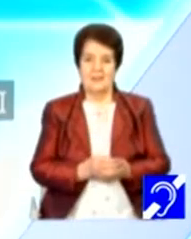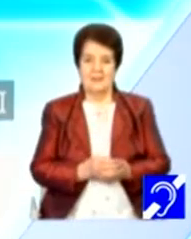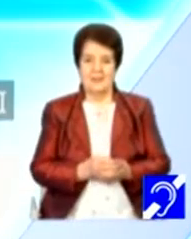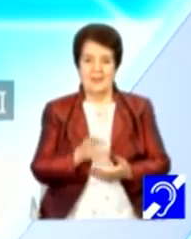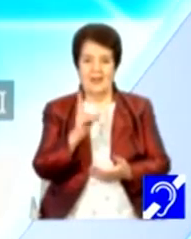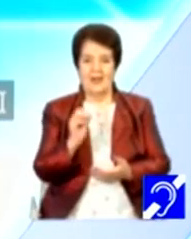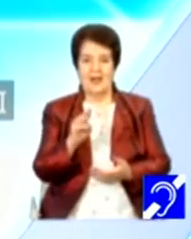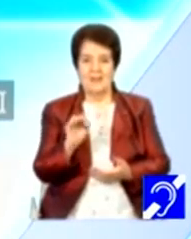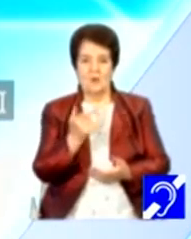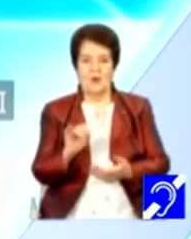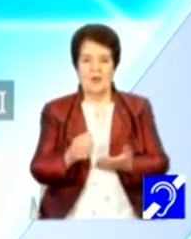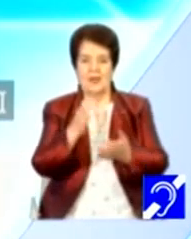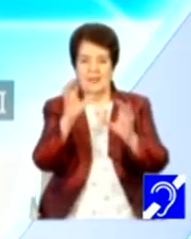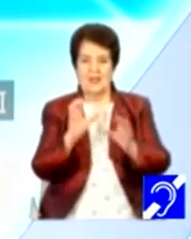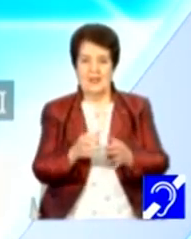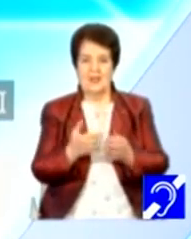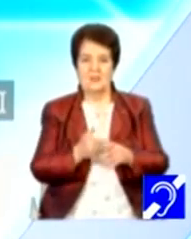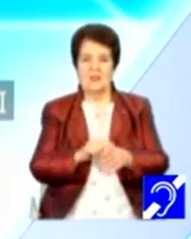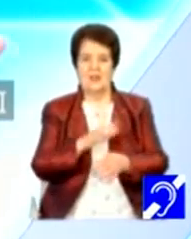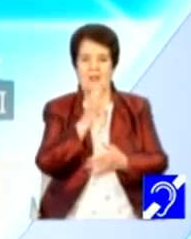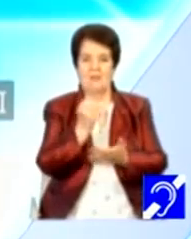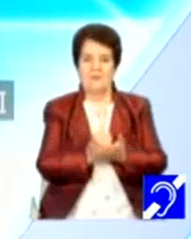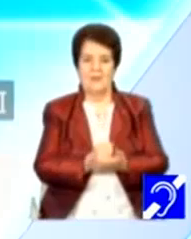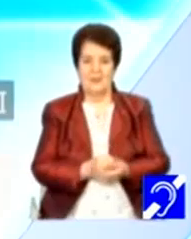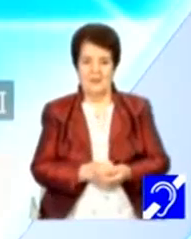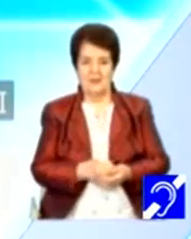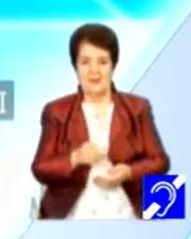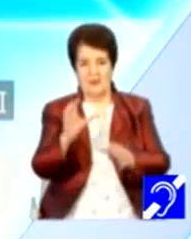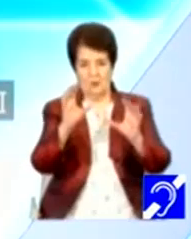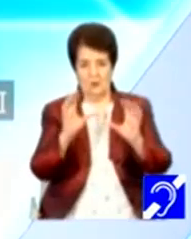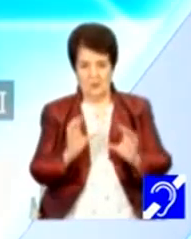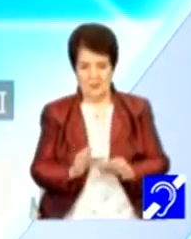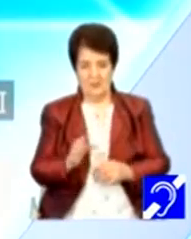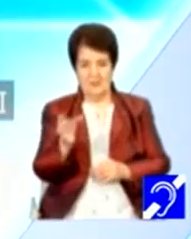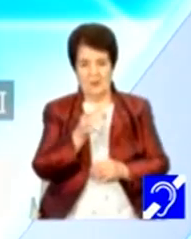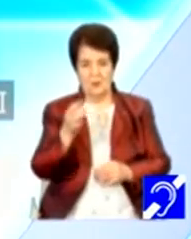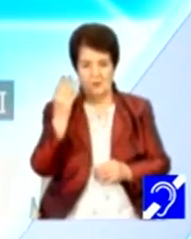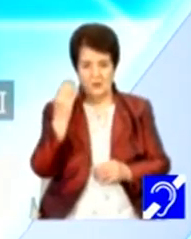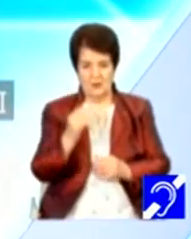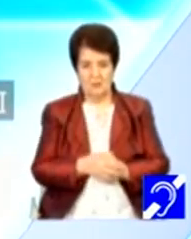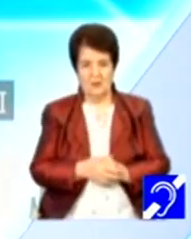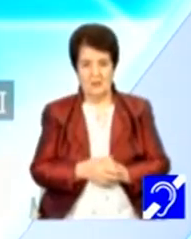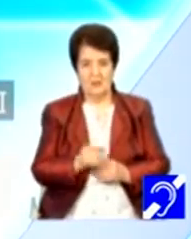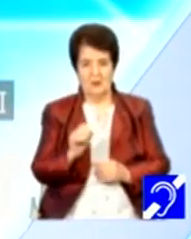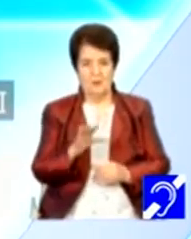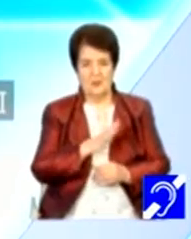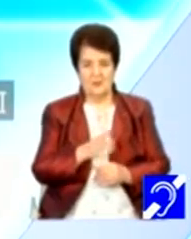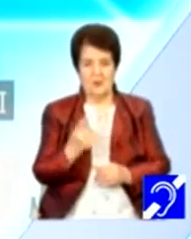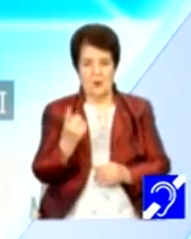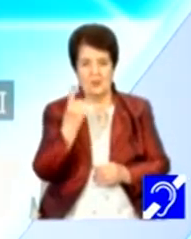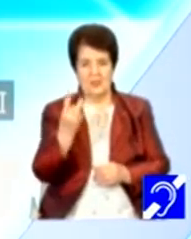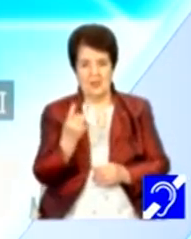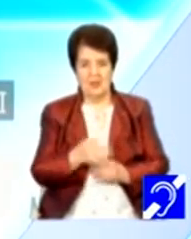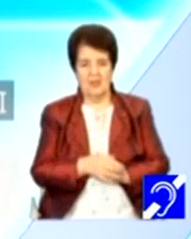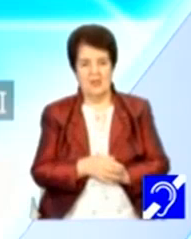care pot fi adoptate în Parlament? Da, prevede Constituția Republicii Moldova, ele pot fi ordinare, pot fi